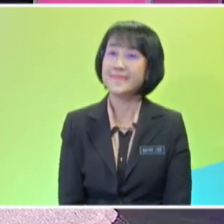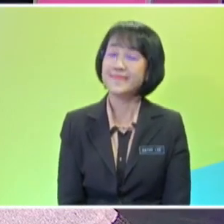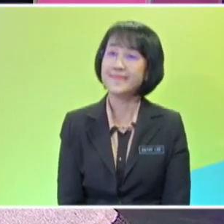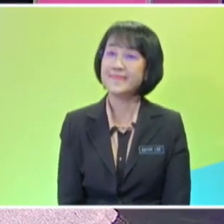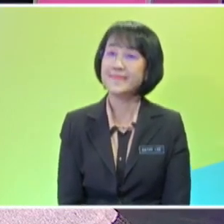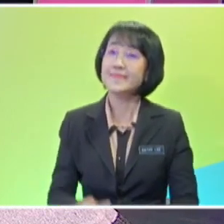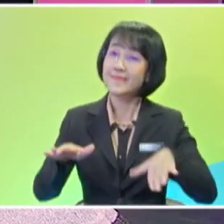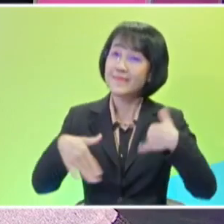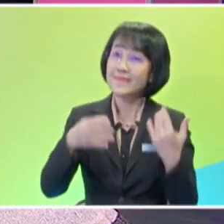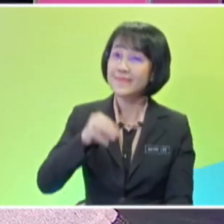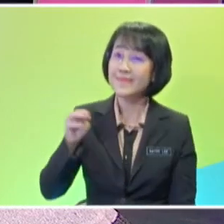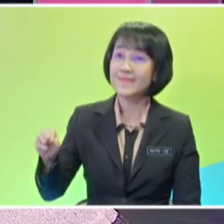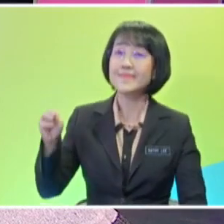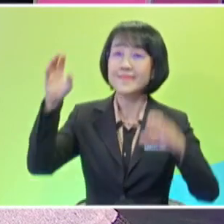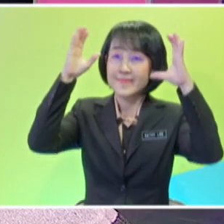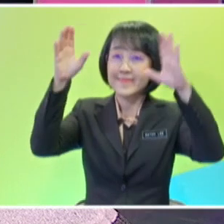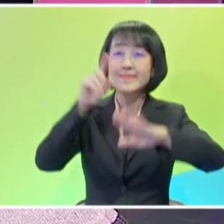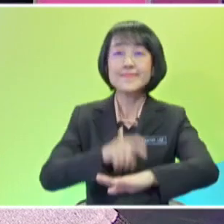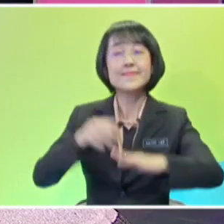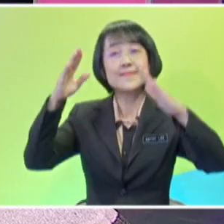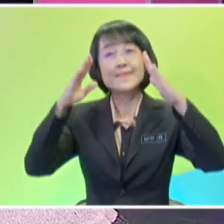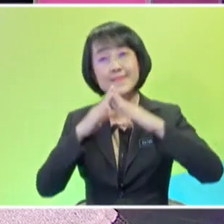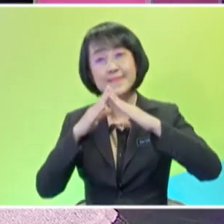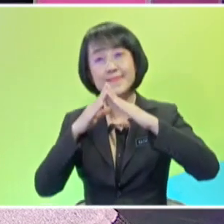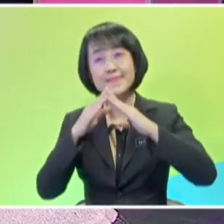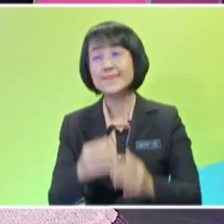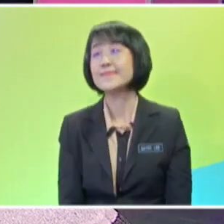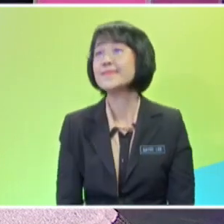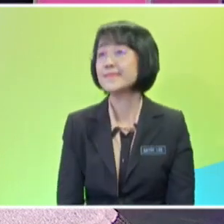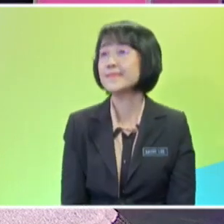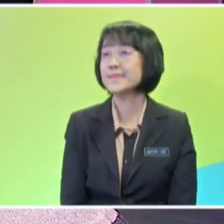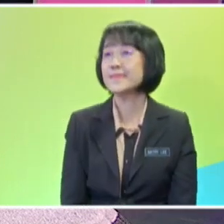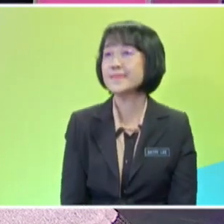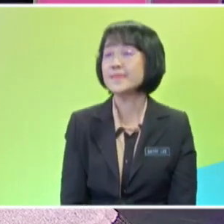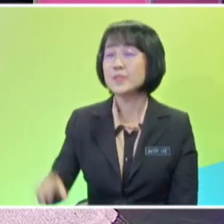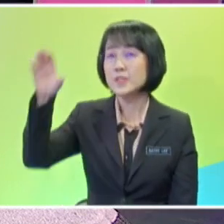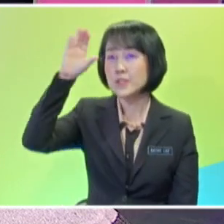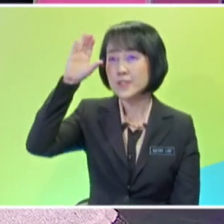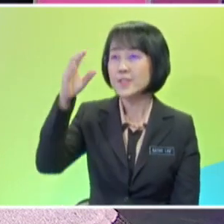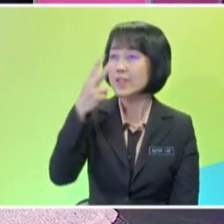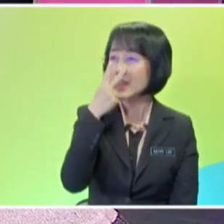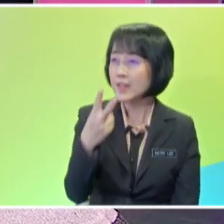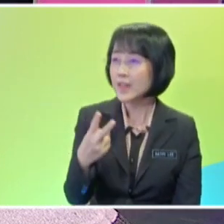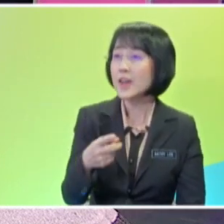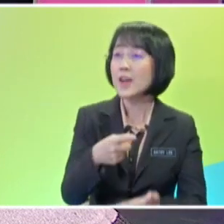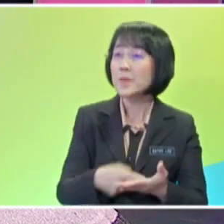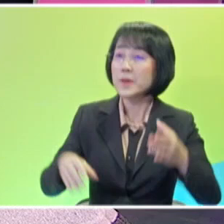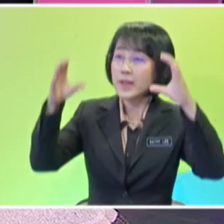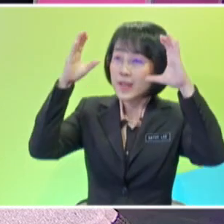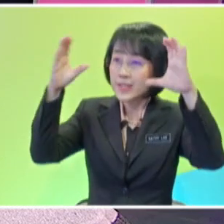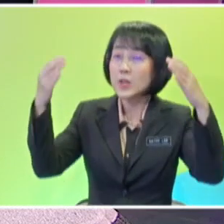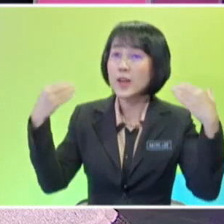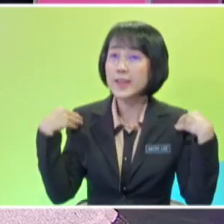di rumah oke baik Coba Christiano dan tengok apa yang Cikgu udah hadir dekat